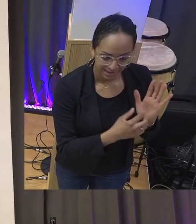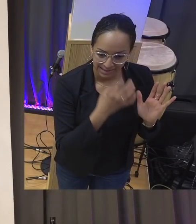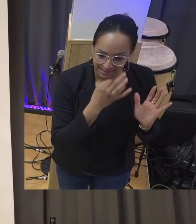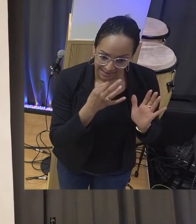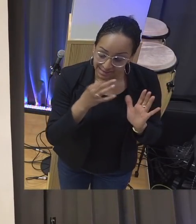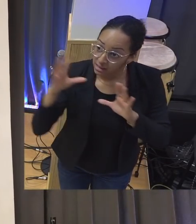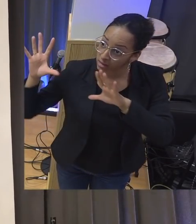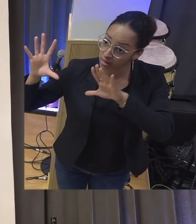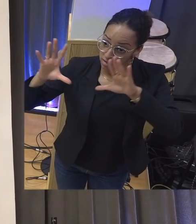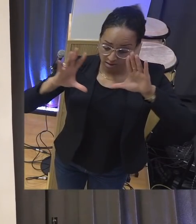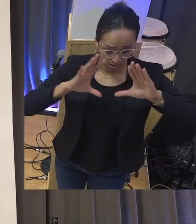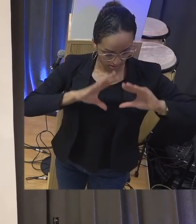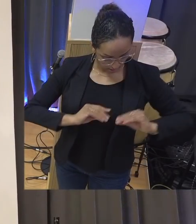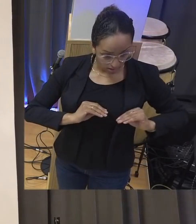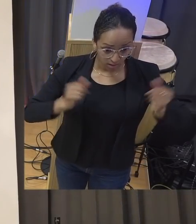résidence temporaire.